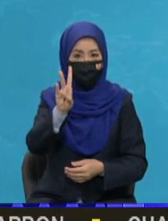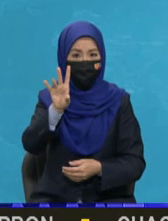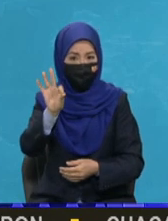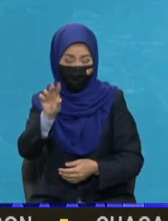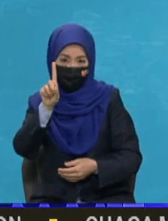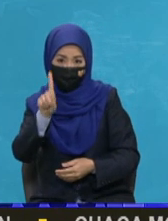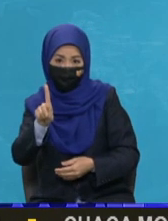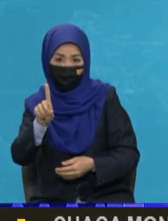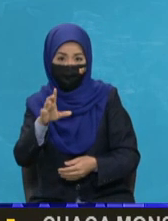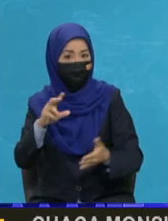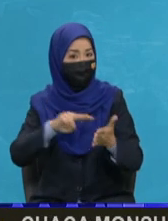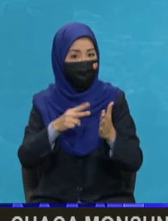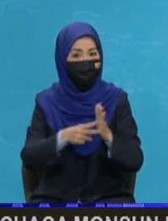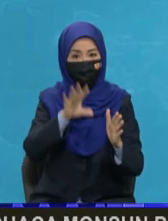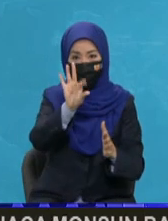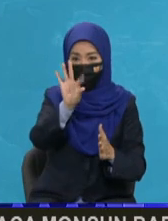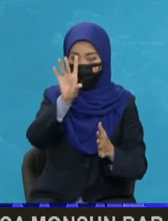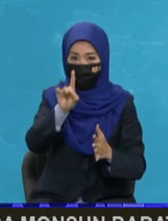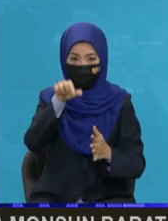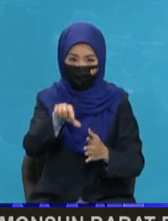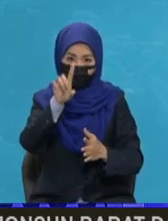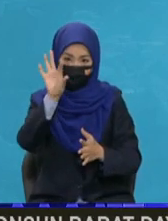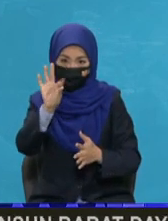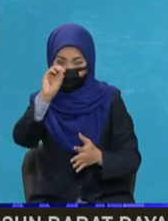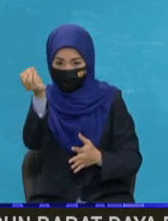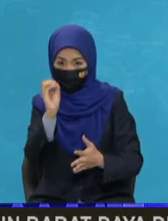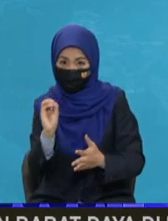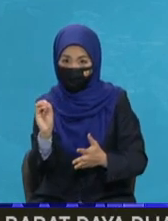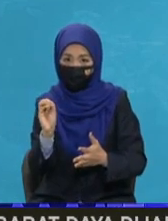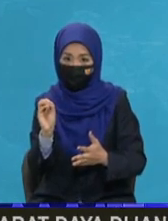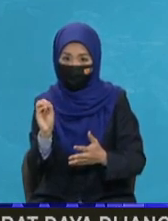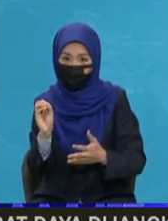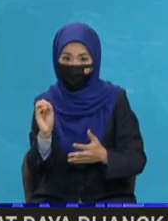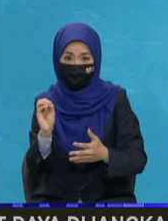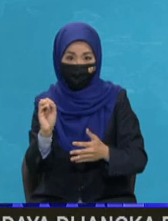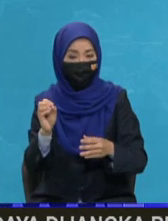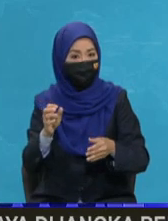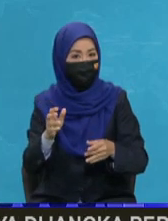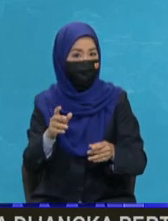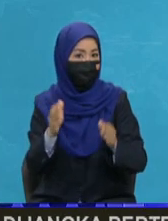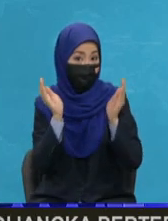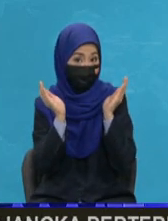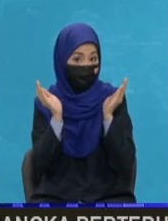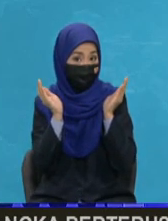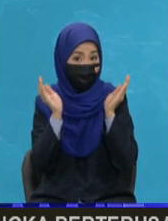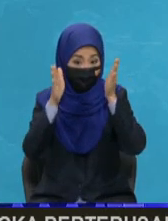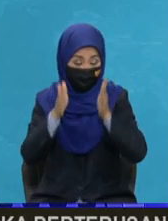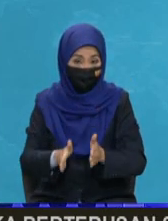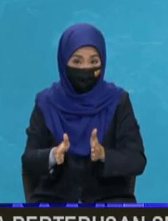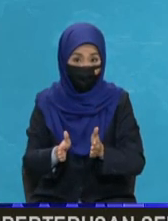3751 atau 10 80-an 900 adalah cash penularan tempatan